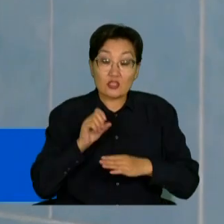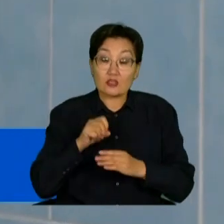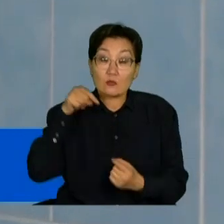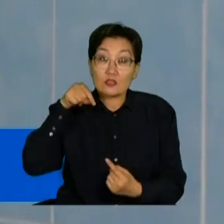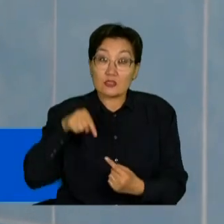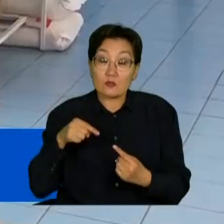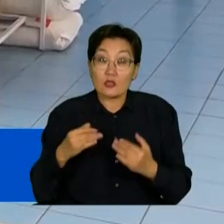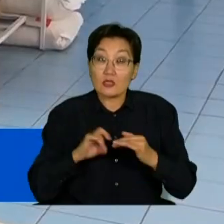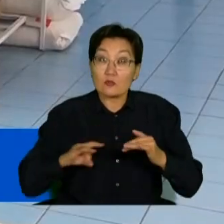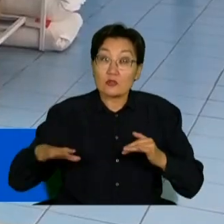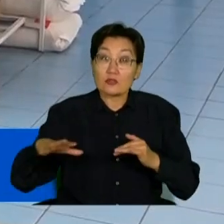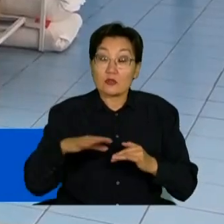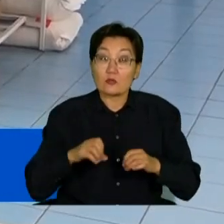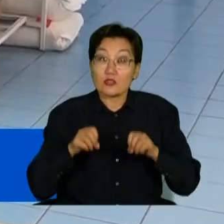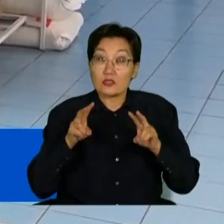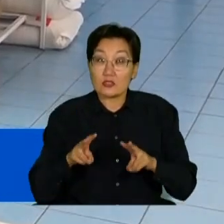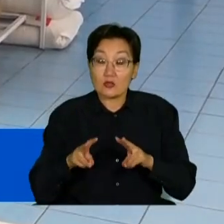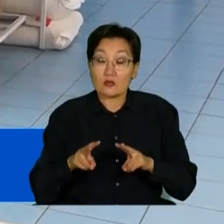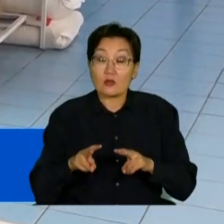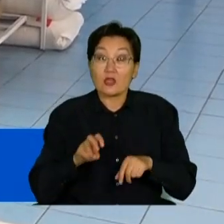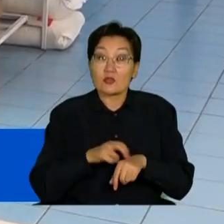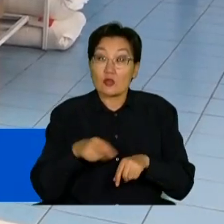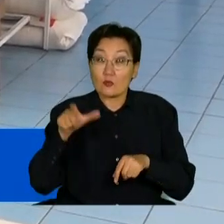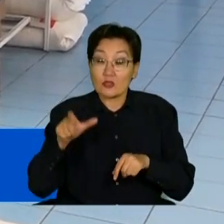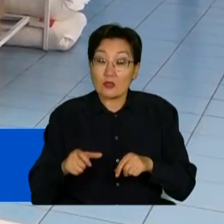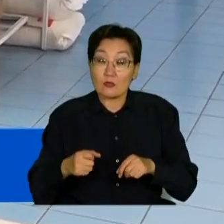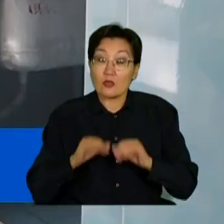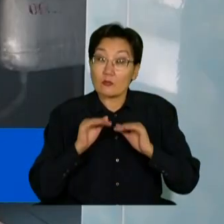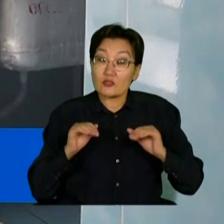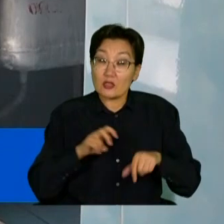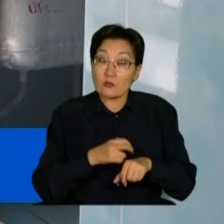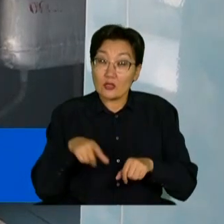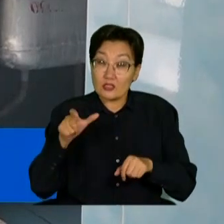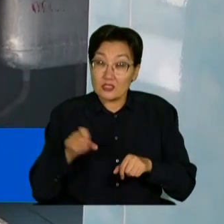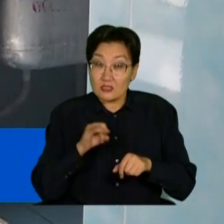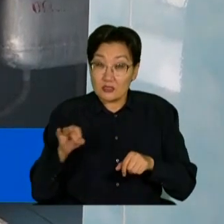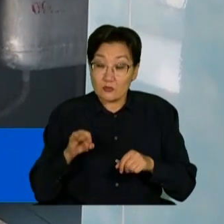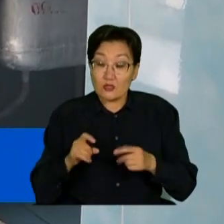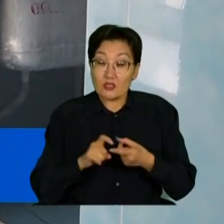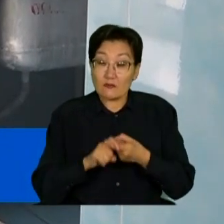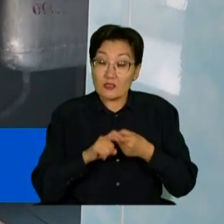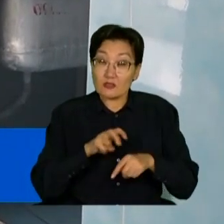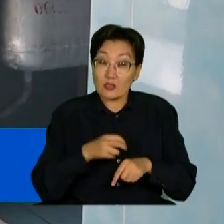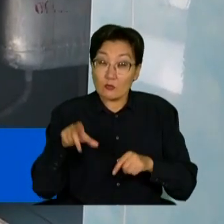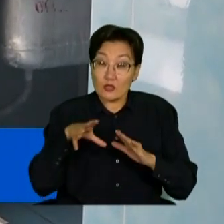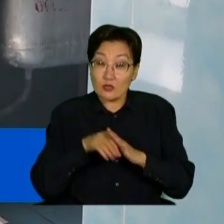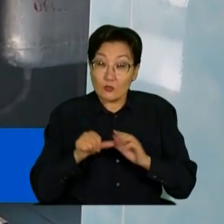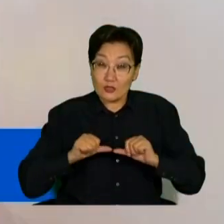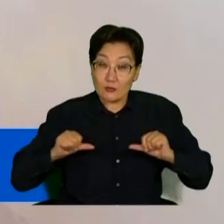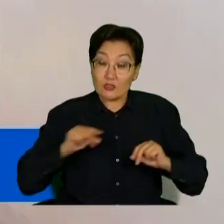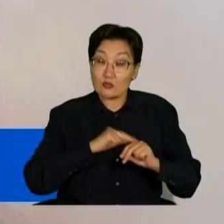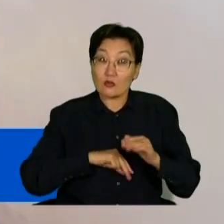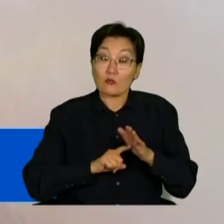сәйкес қазір республикалық мамандардан, анестезиологтардан, педиатрлардан, токсикологтардан және инфекционистерден тұратын комиссия